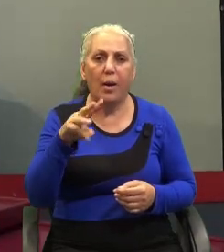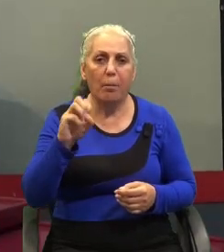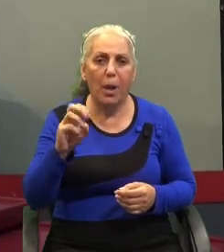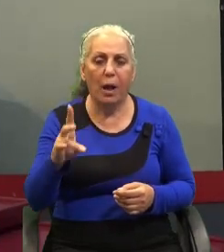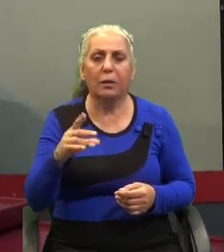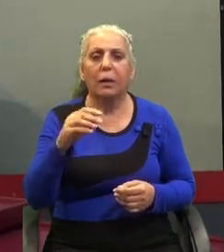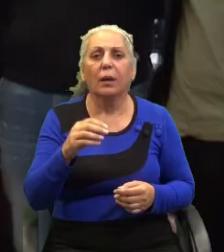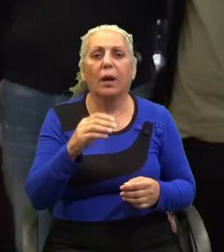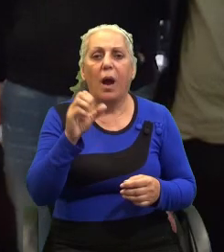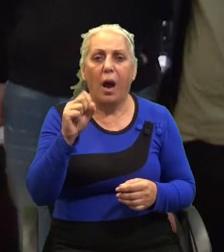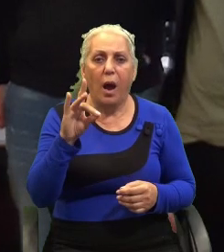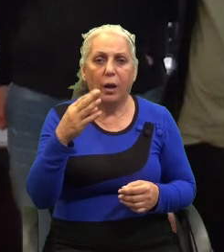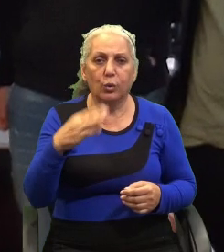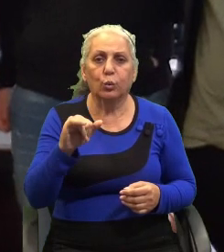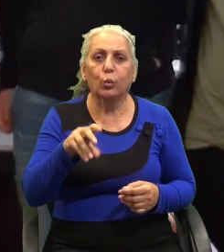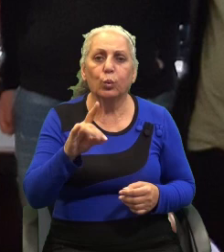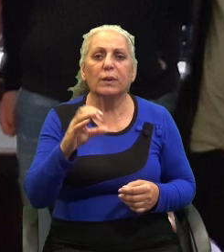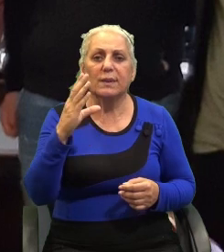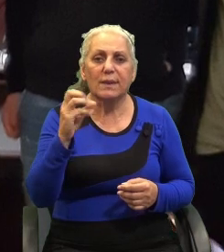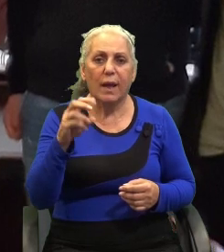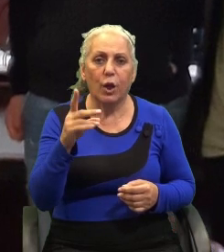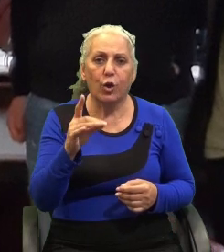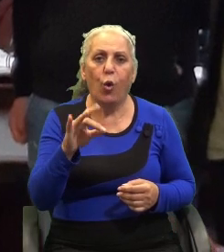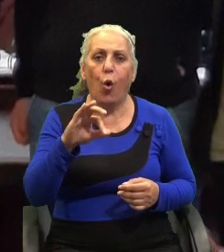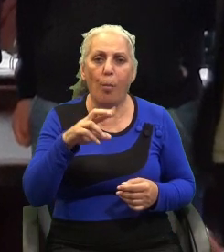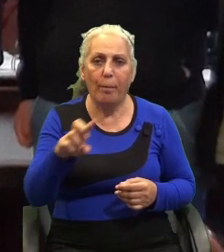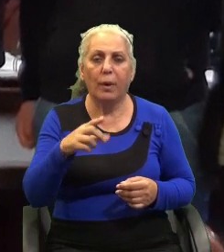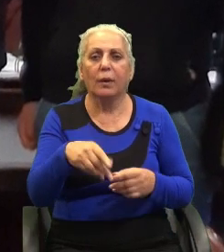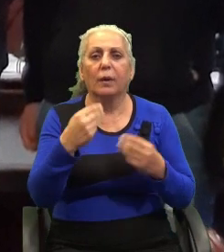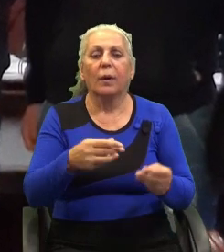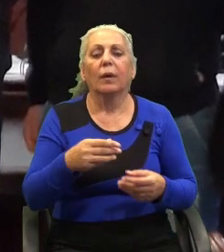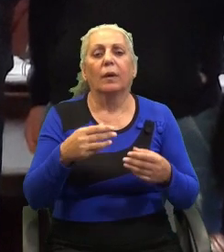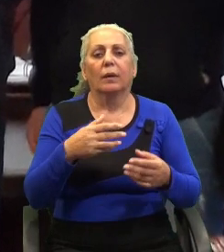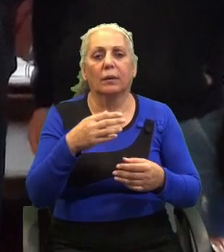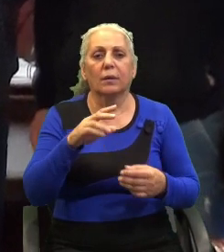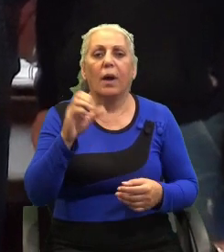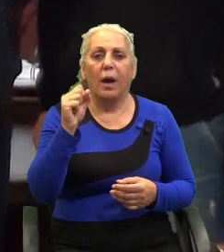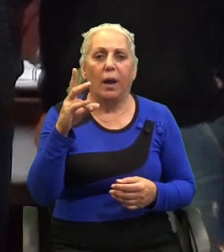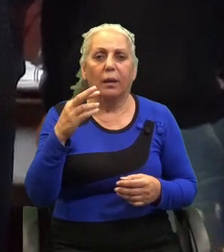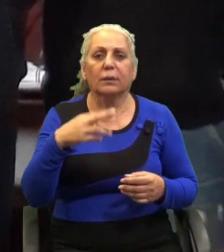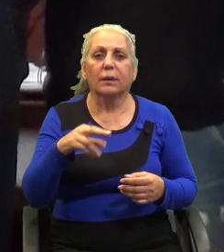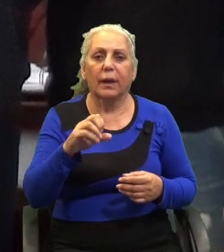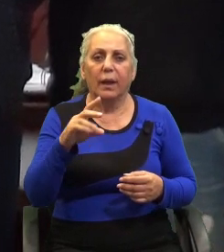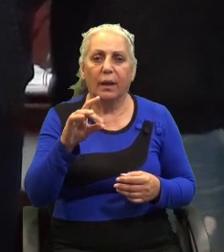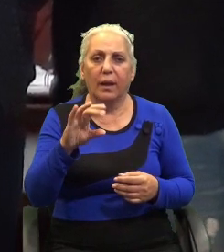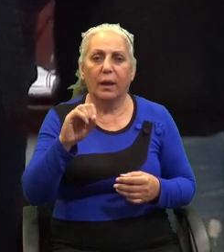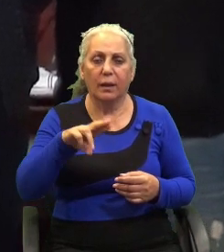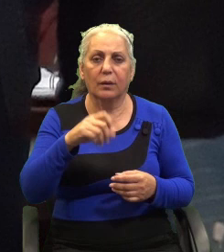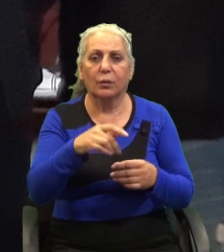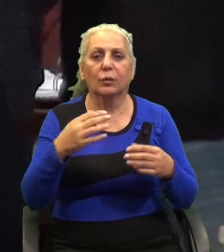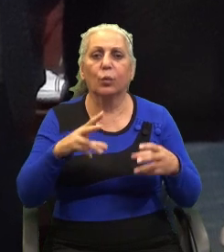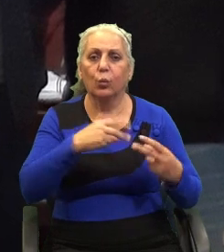և Սերոփին։ Ողջունելով նրանց նախաձեռնությունը, մարզպետ Անդրեյ Ղուկասյանը հույս է հայտնել, որ երիտասարդների և